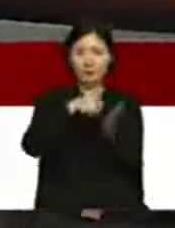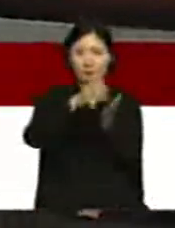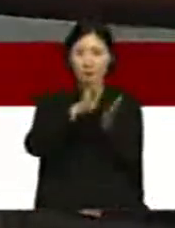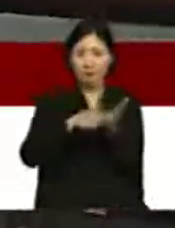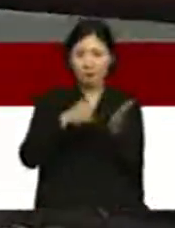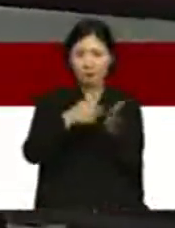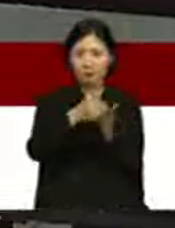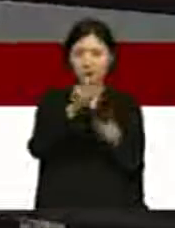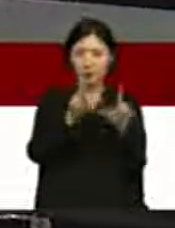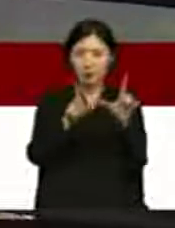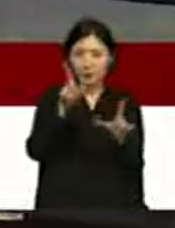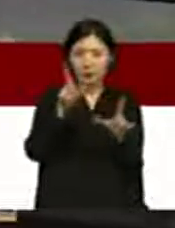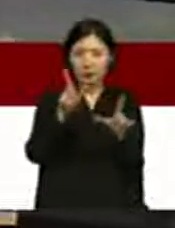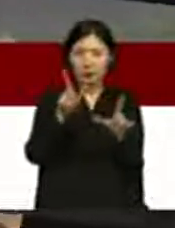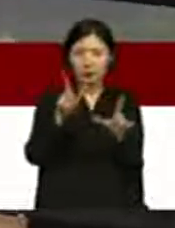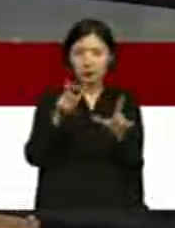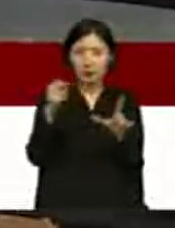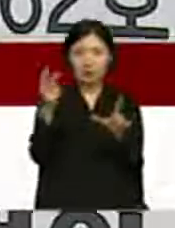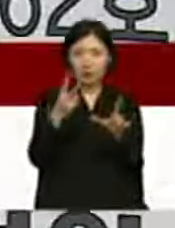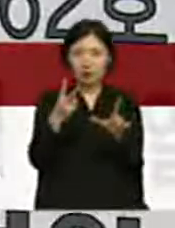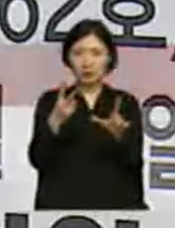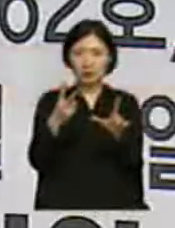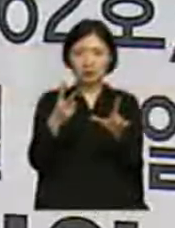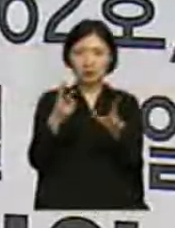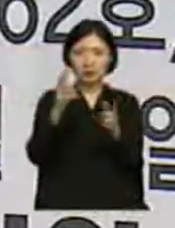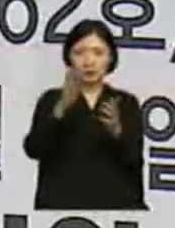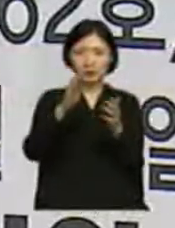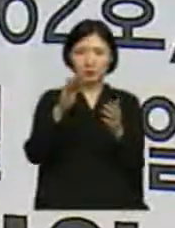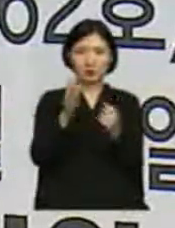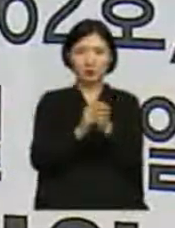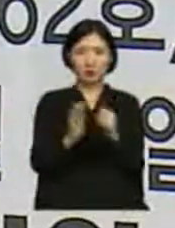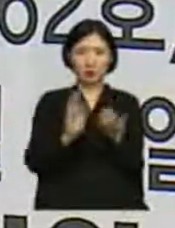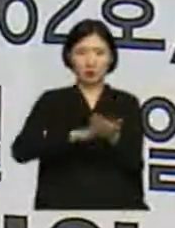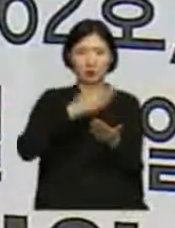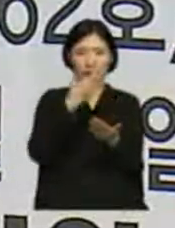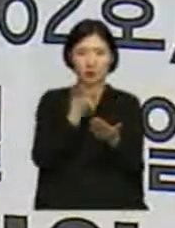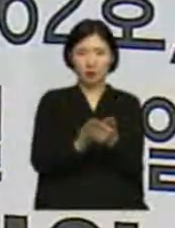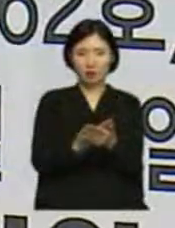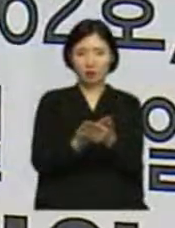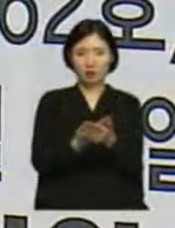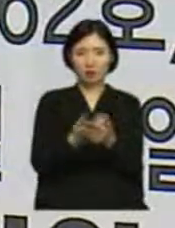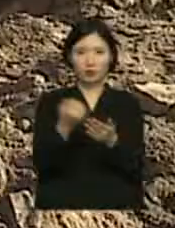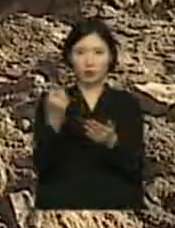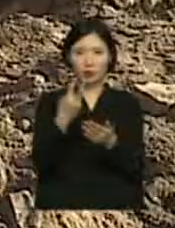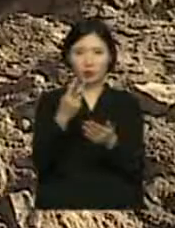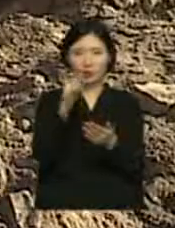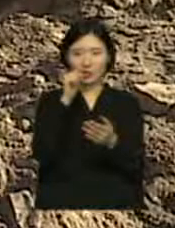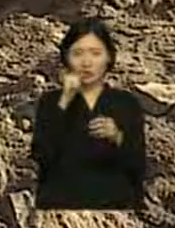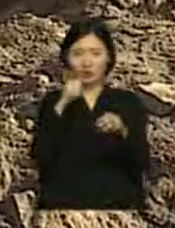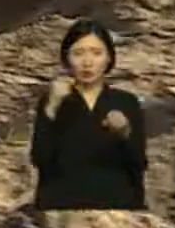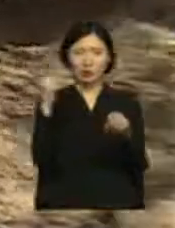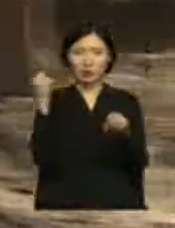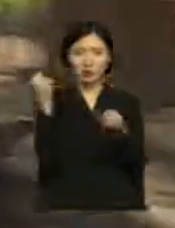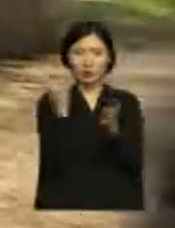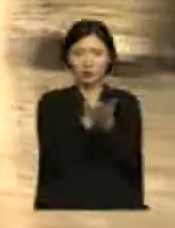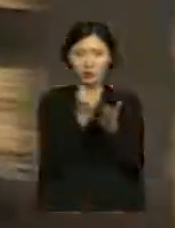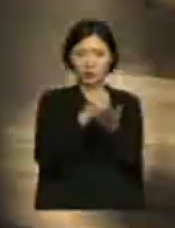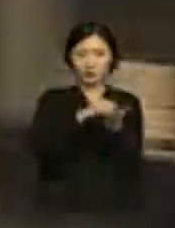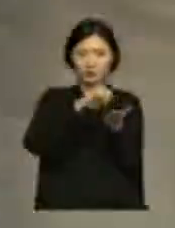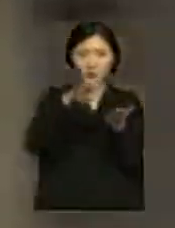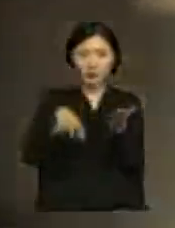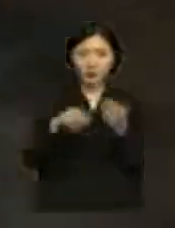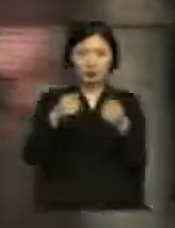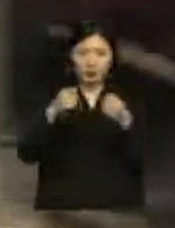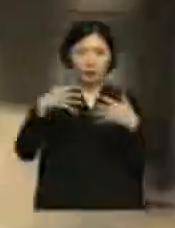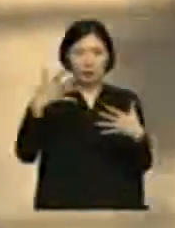덧댄 부분을 회반죽으로 재공사하고 가로등 설치 등을 이유로 박아놓은 쇠볼트를 제거했습니다. 또